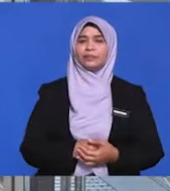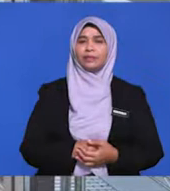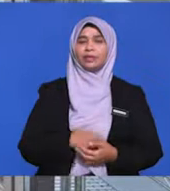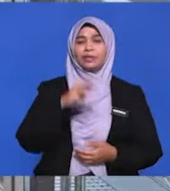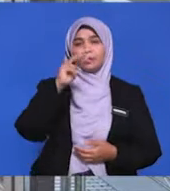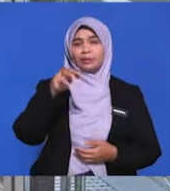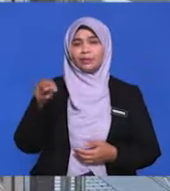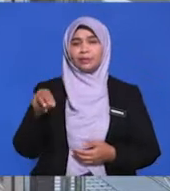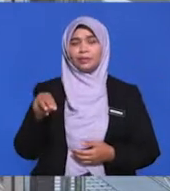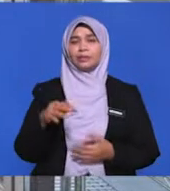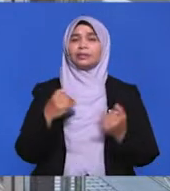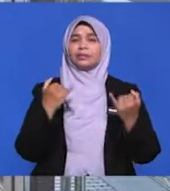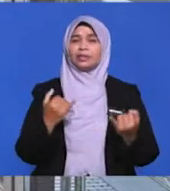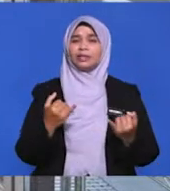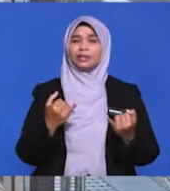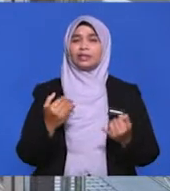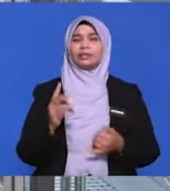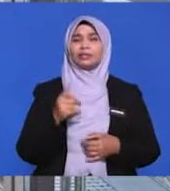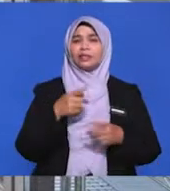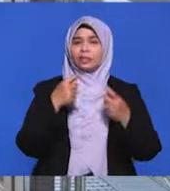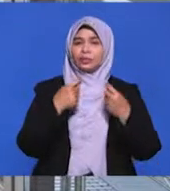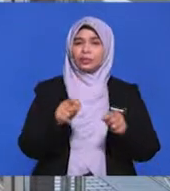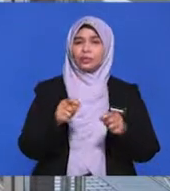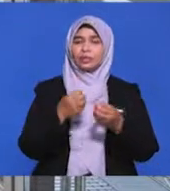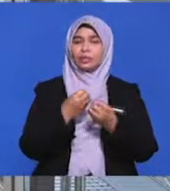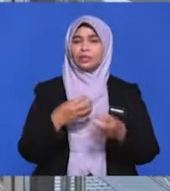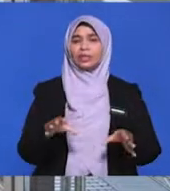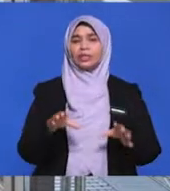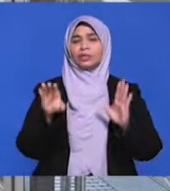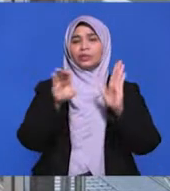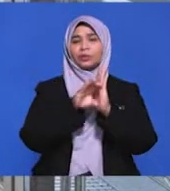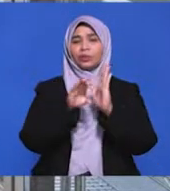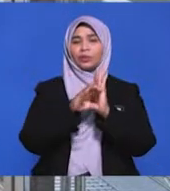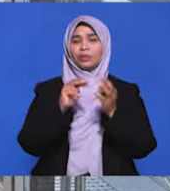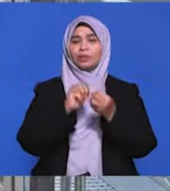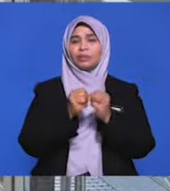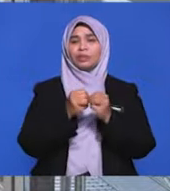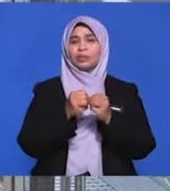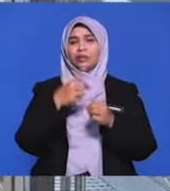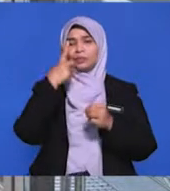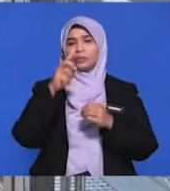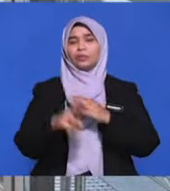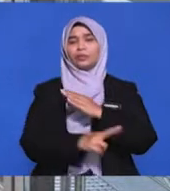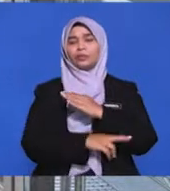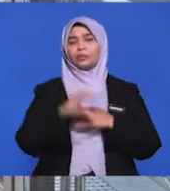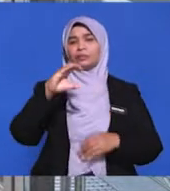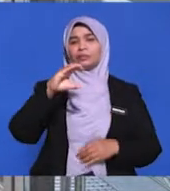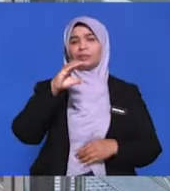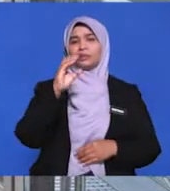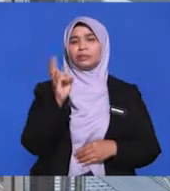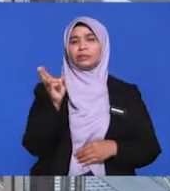murid-murid sekarang marilah kita Cuba menyelesaikan contoh masalah bagi hukum chalk